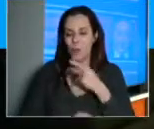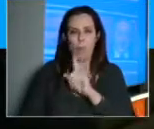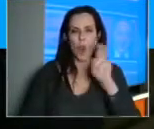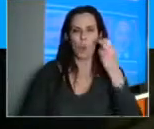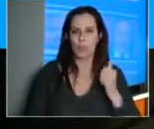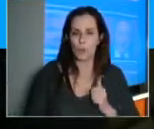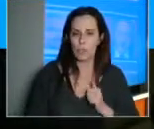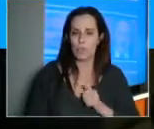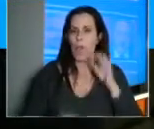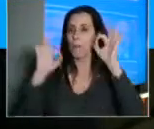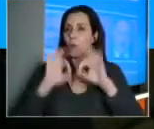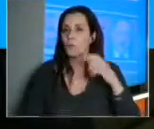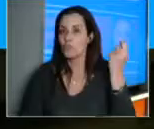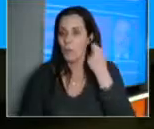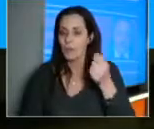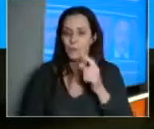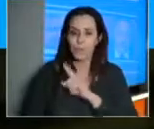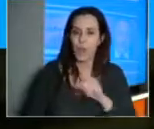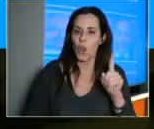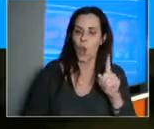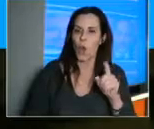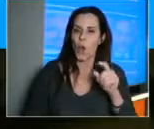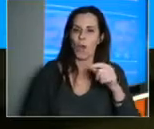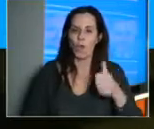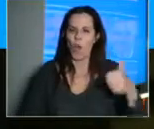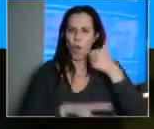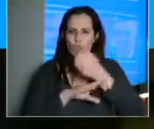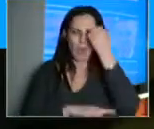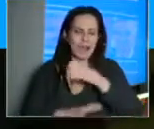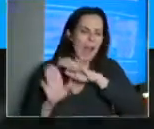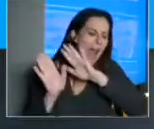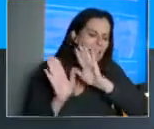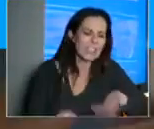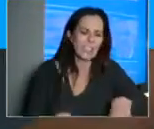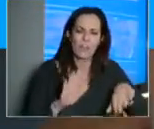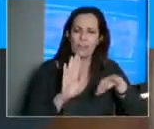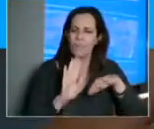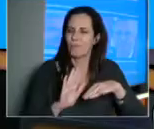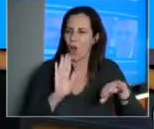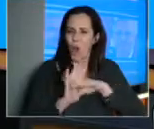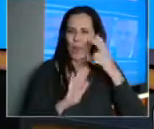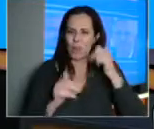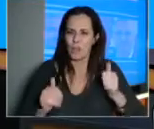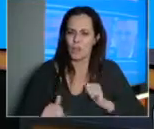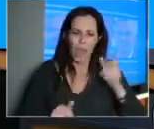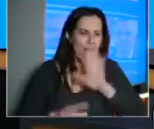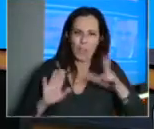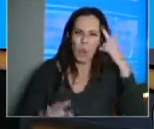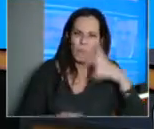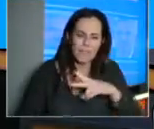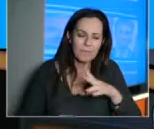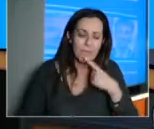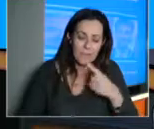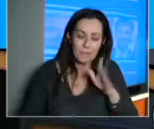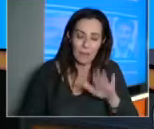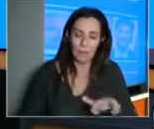גיוס. מרקולים בשבת ולא ישמעאל הנייה. עזוב אותך מהנושא הזה של חוק הגיור, שבאמת אף אחד לא מבין בסוף מה יצא ממנו. את יודעת